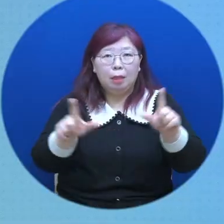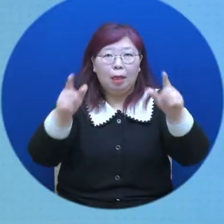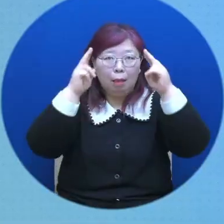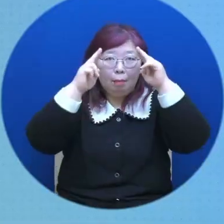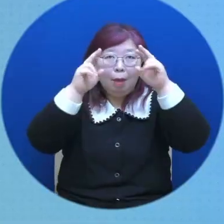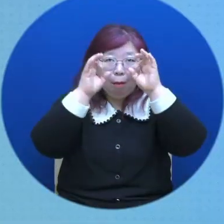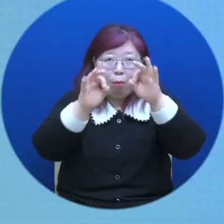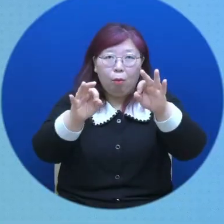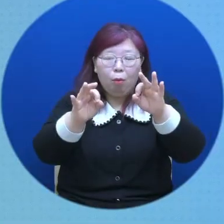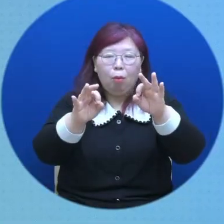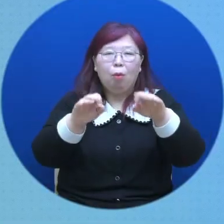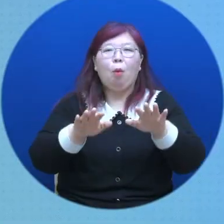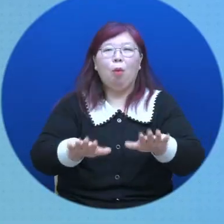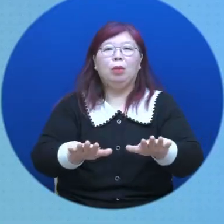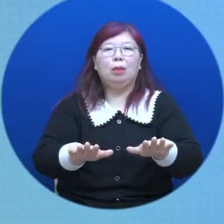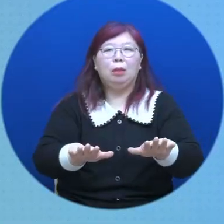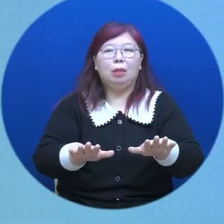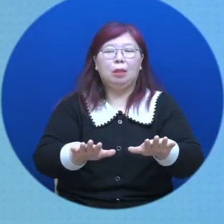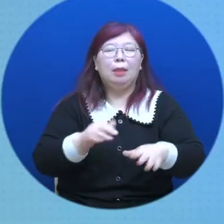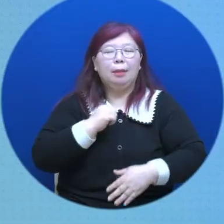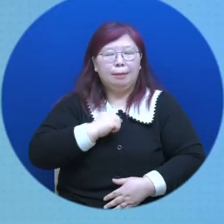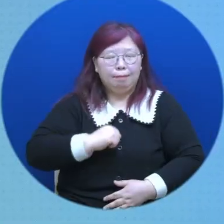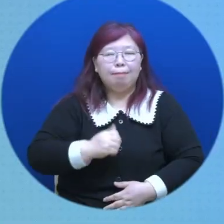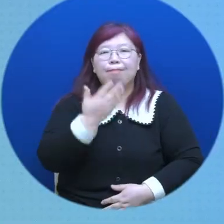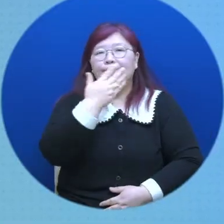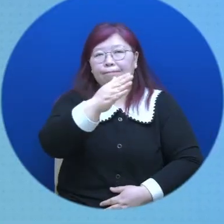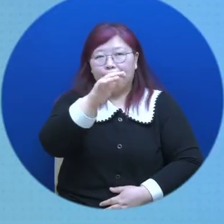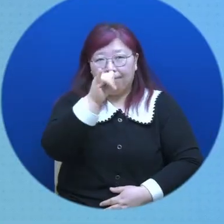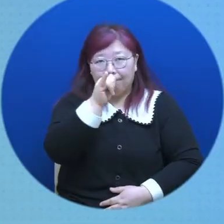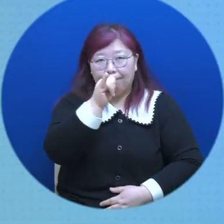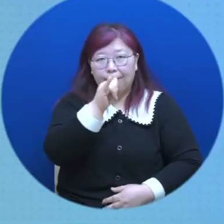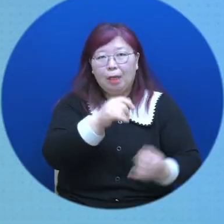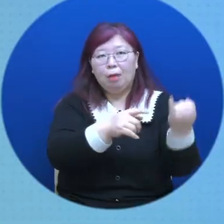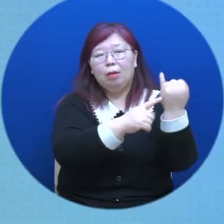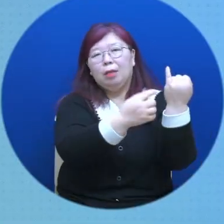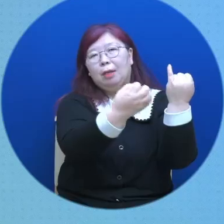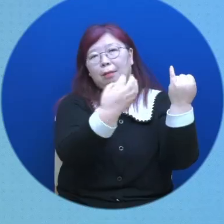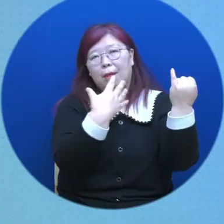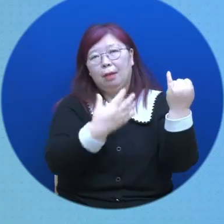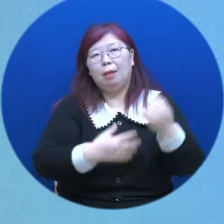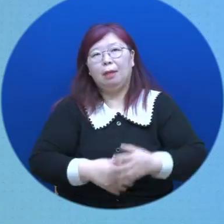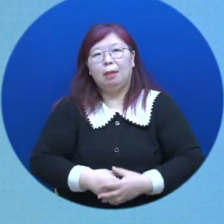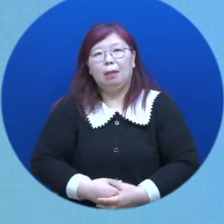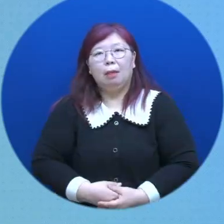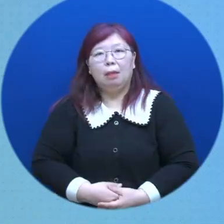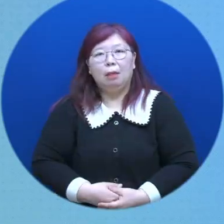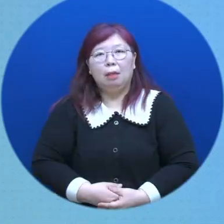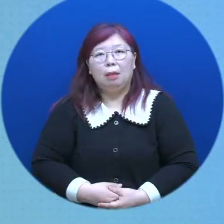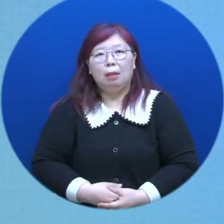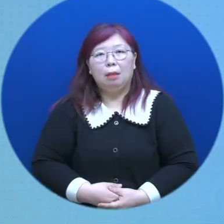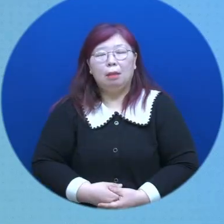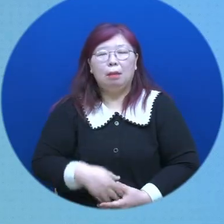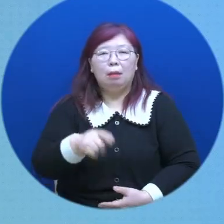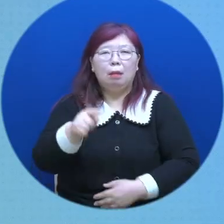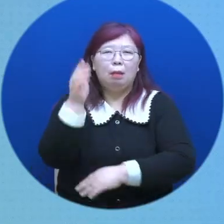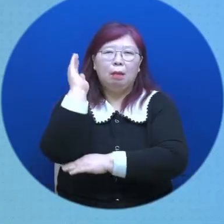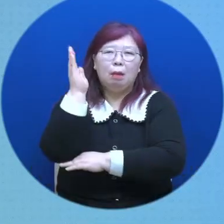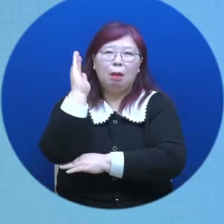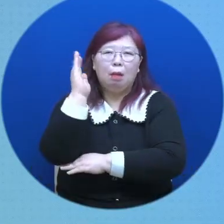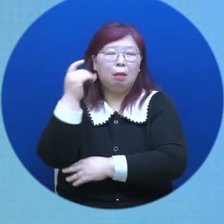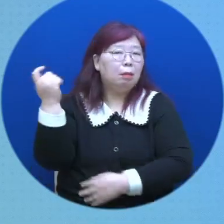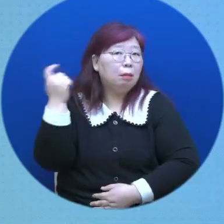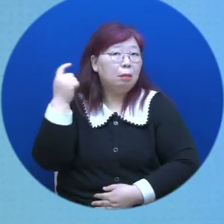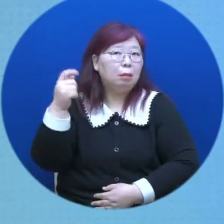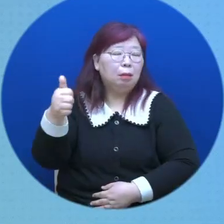바라보며 오늘을 견뎌내고 있습니다 라는 이야기합니다. 이 이야기를 들었던